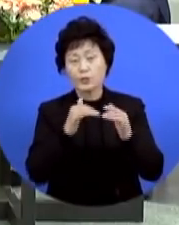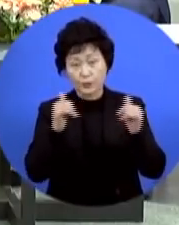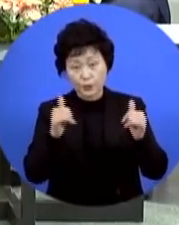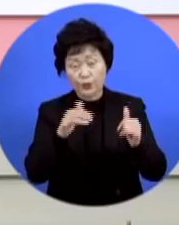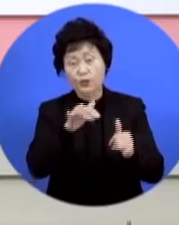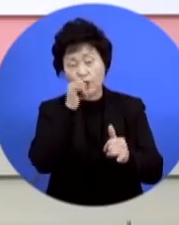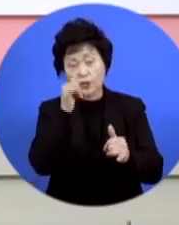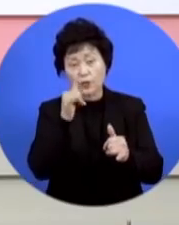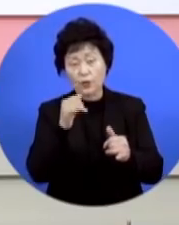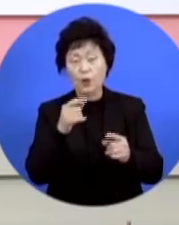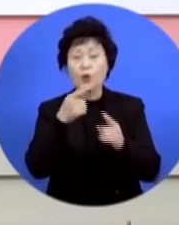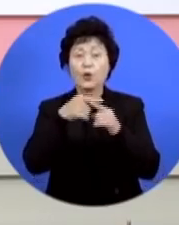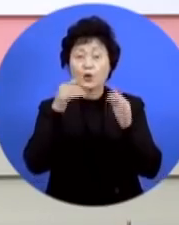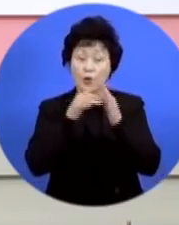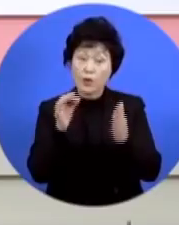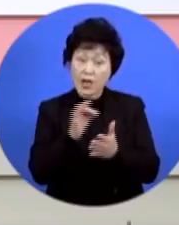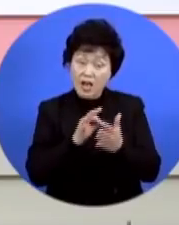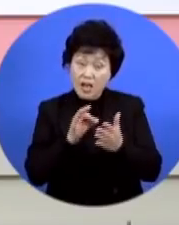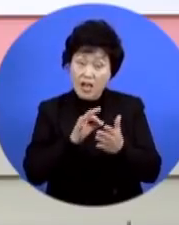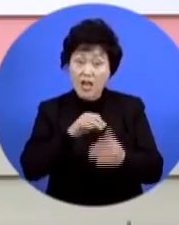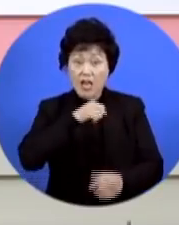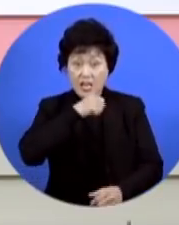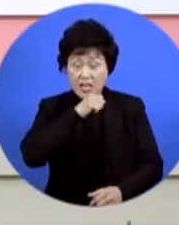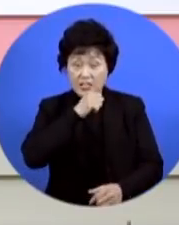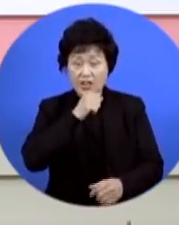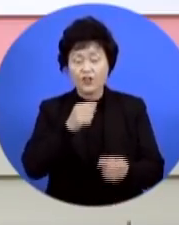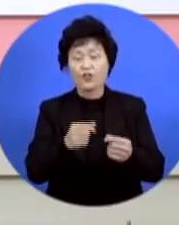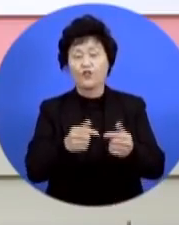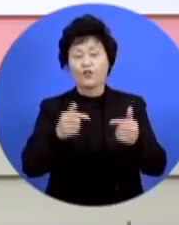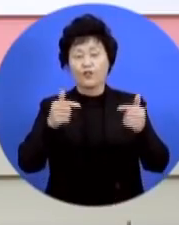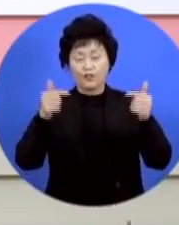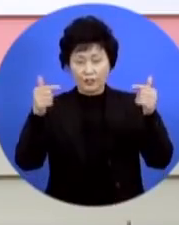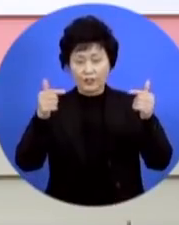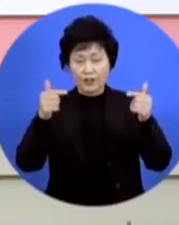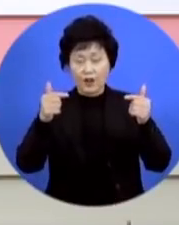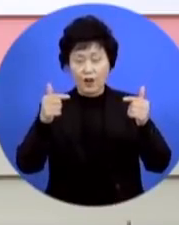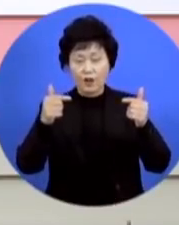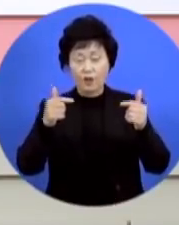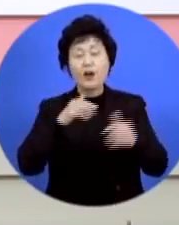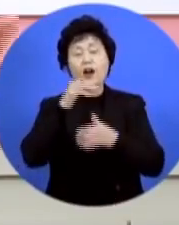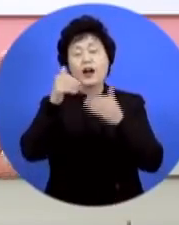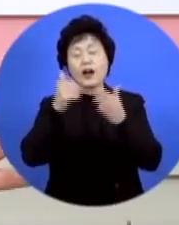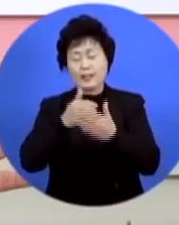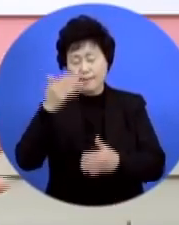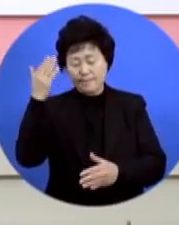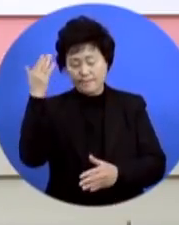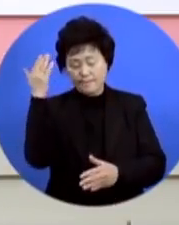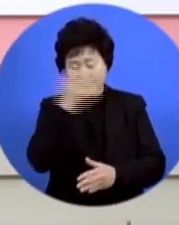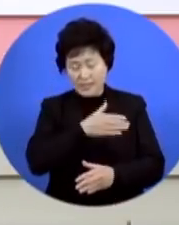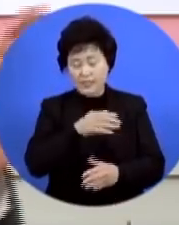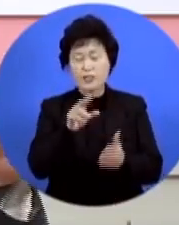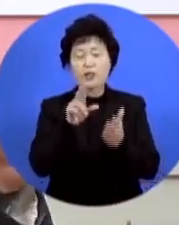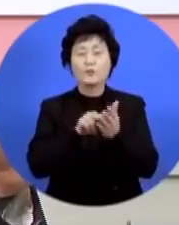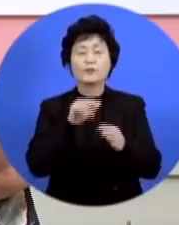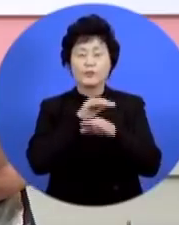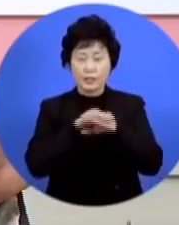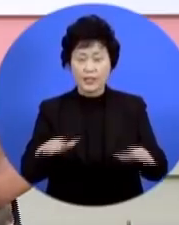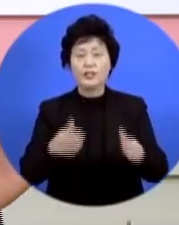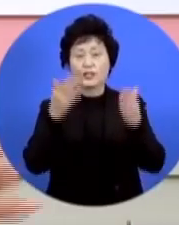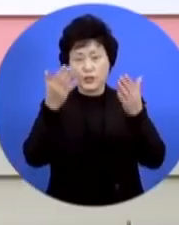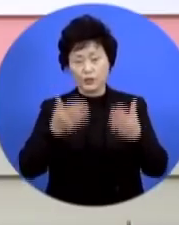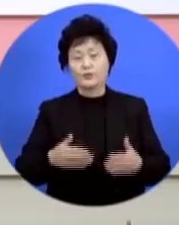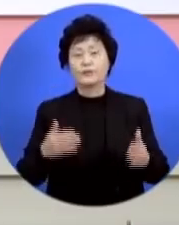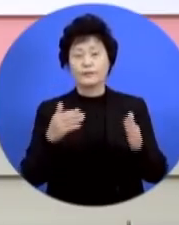하고 돌아서서 보니까 하나님께서 너무나 깔끔하게, 그래서 출업으로 겪었던 교회는 보통 몇 년을 가잖아요.